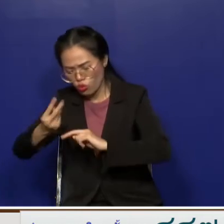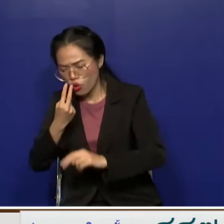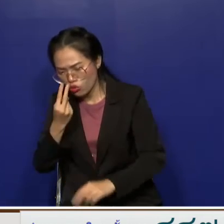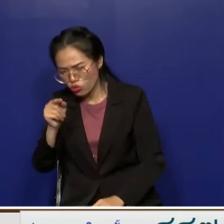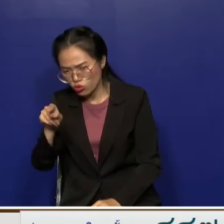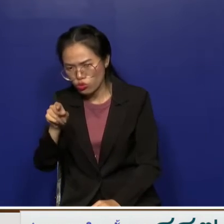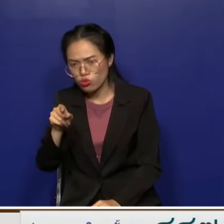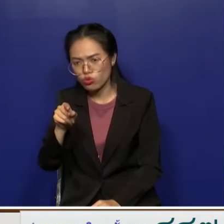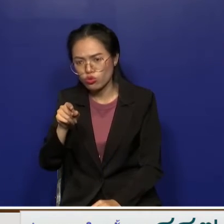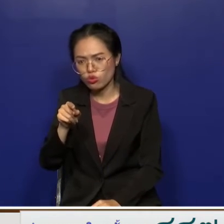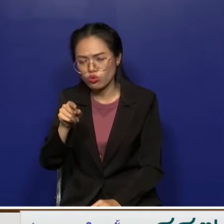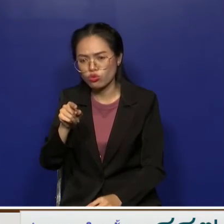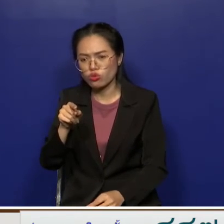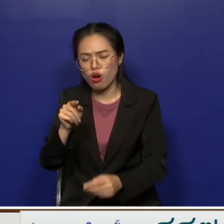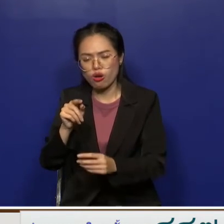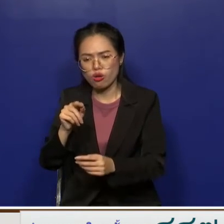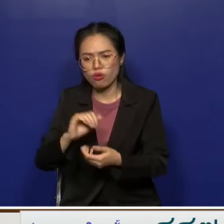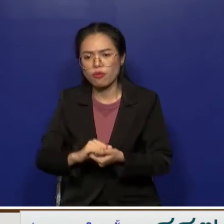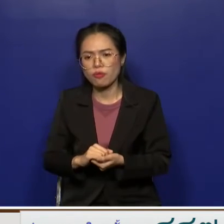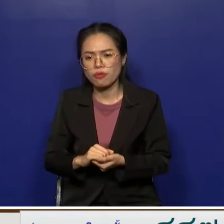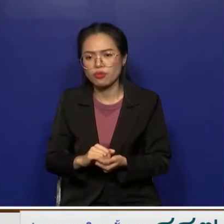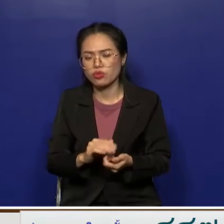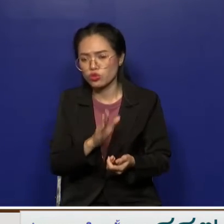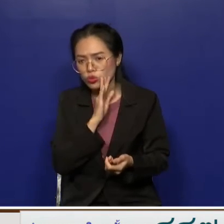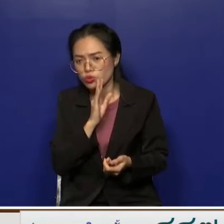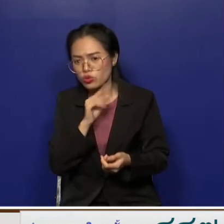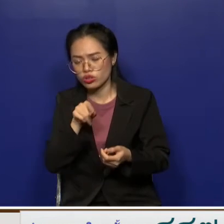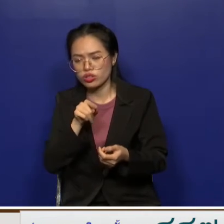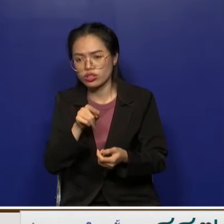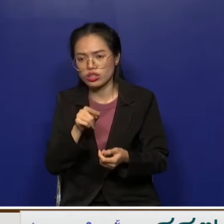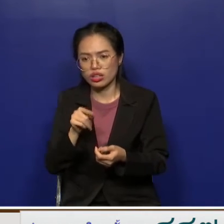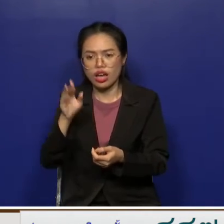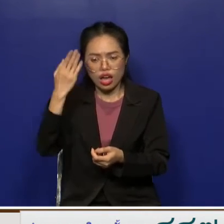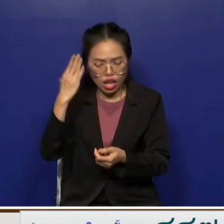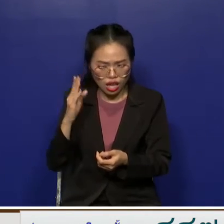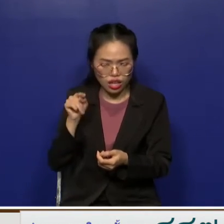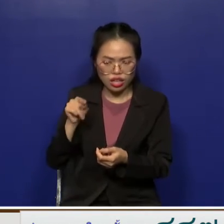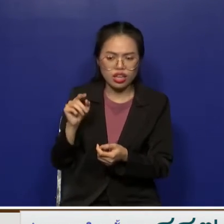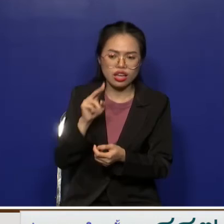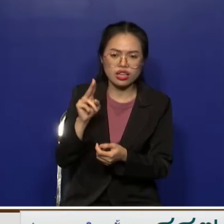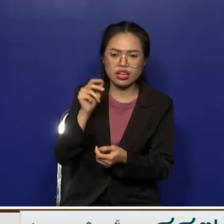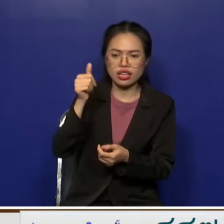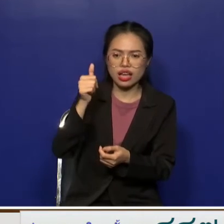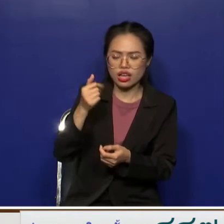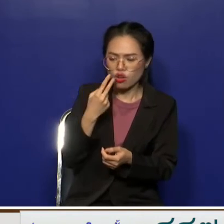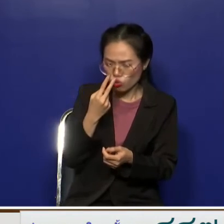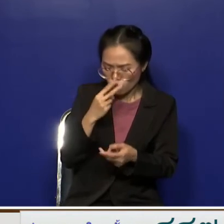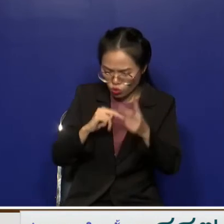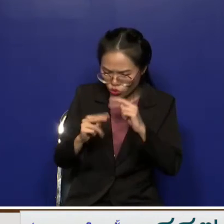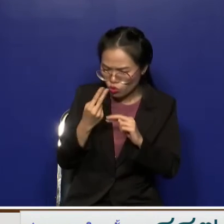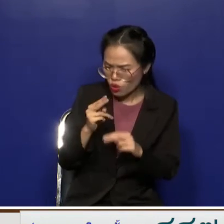ธรรมนูญชุมชนครับท่านประธานที่จะออกควบคุมหลังกับพืชกระท่อมเนี่ยมันถูกใช้